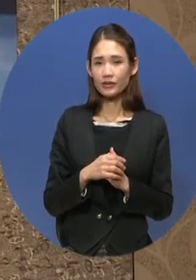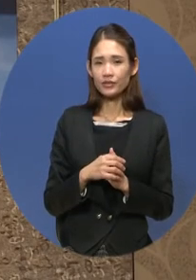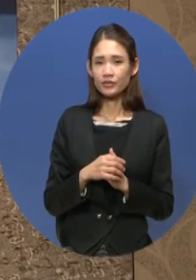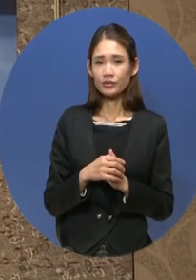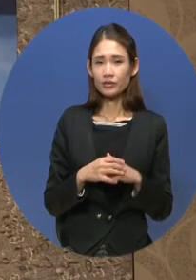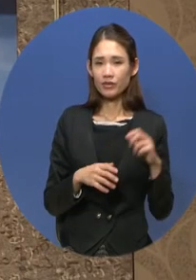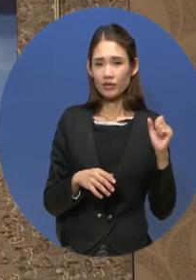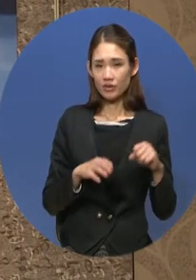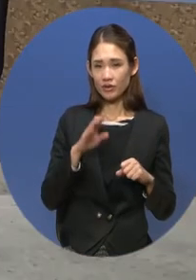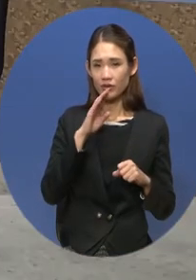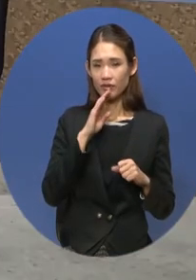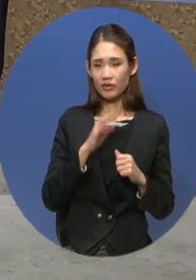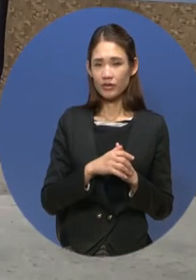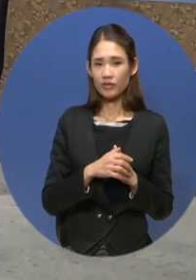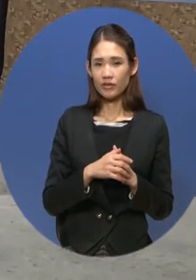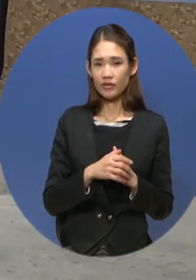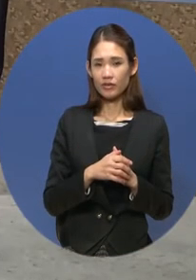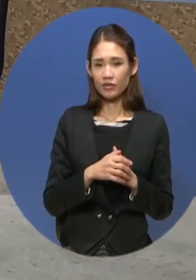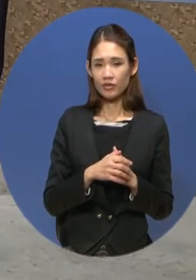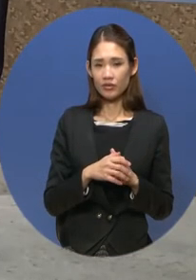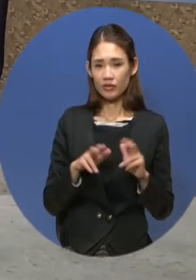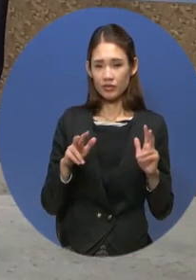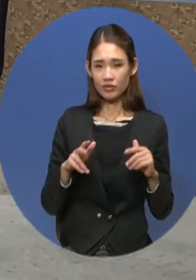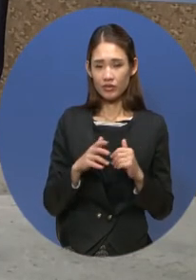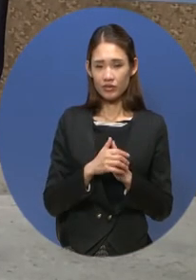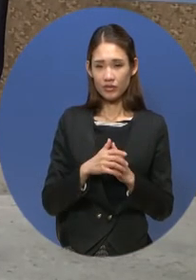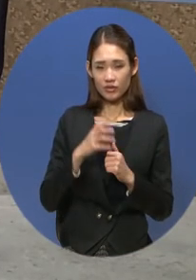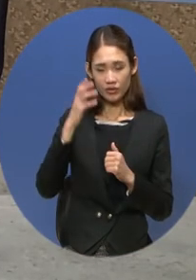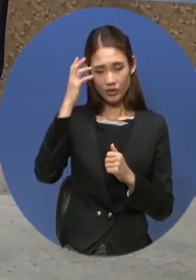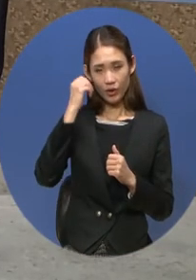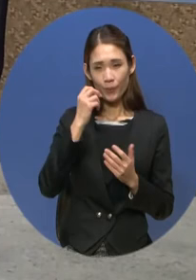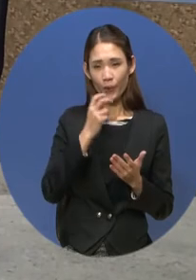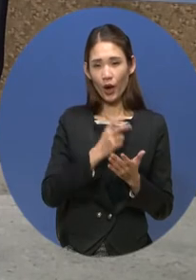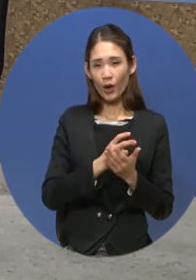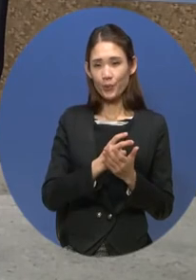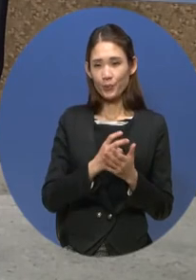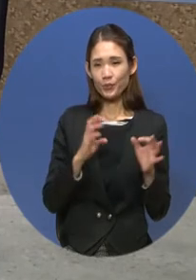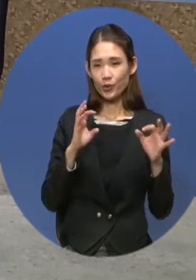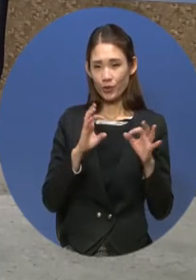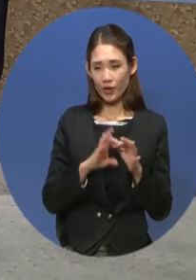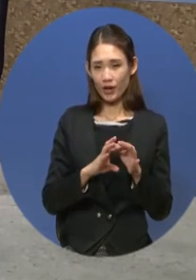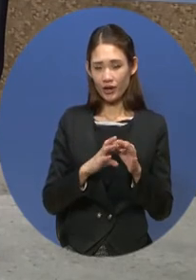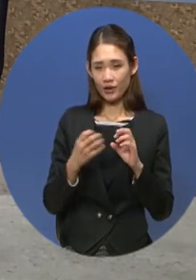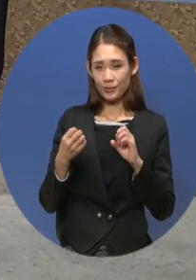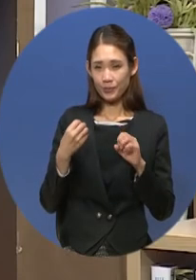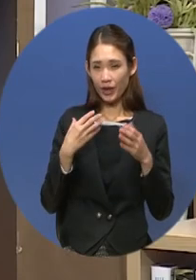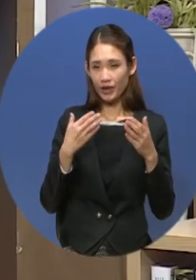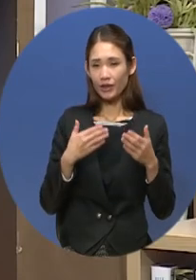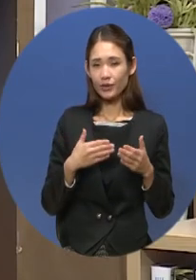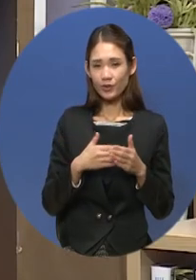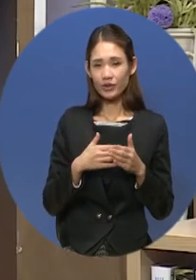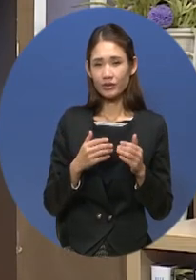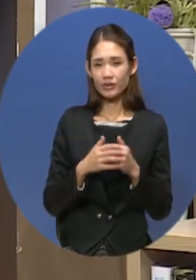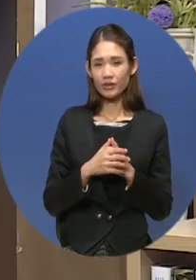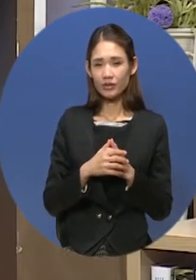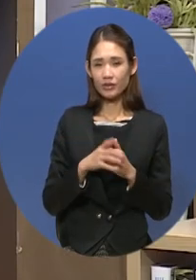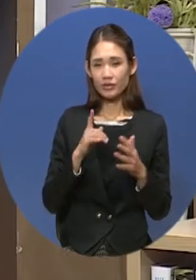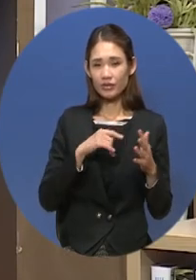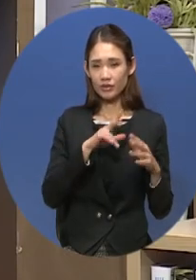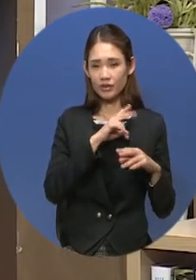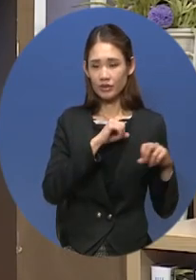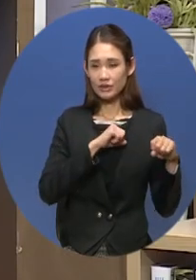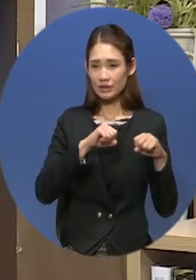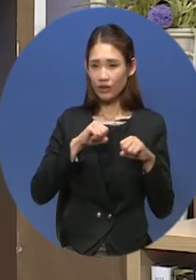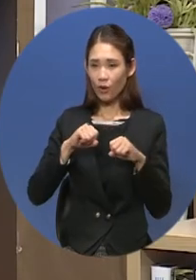아, 그럼 지금은 이제 좀 기억에 남는 법안에 대해서 이야기를 나눠주셨는데 이